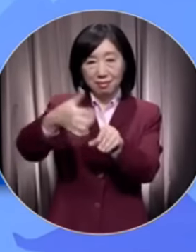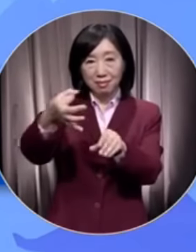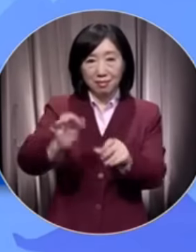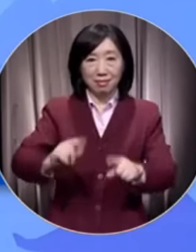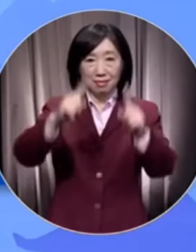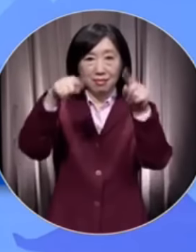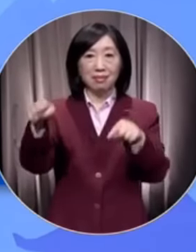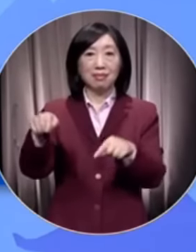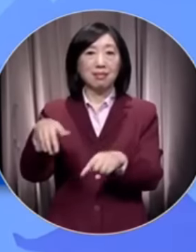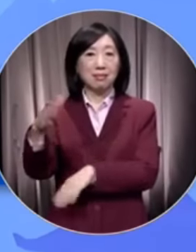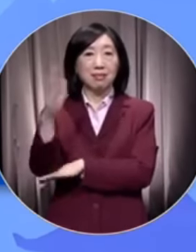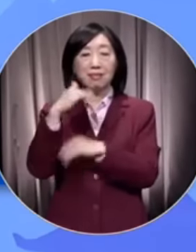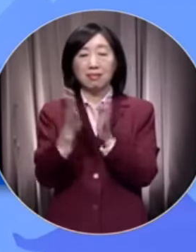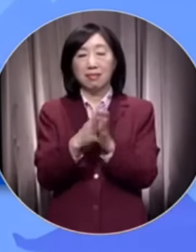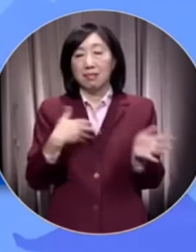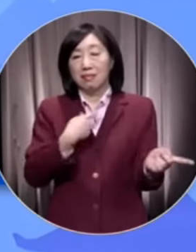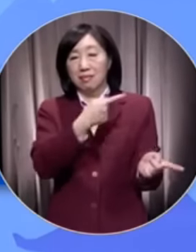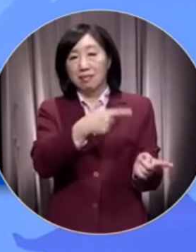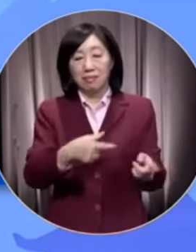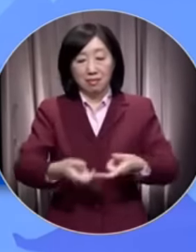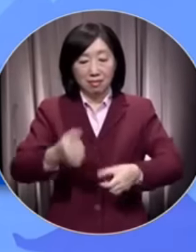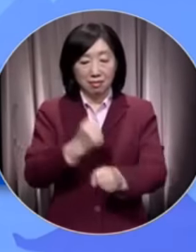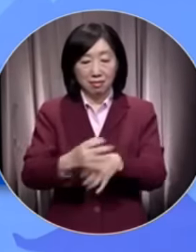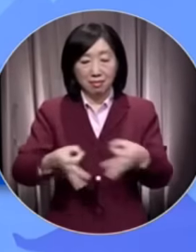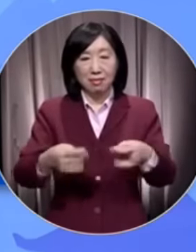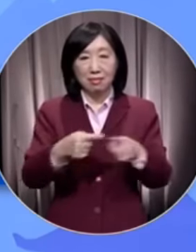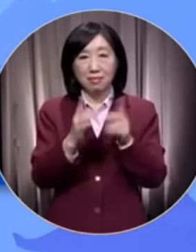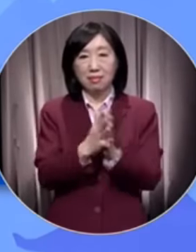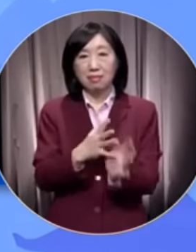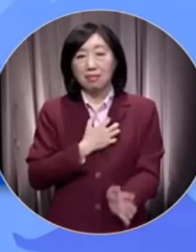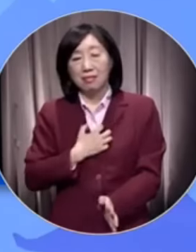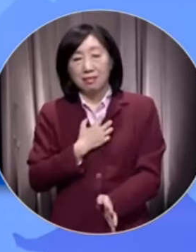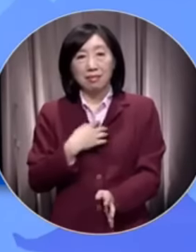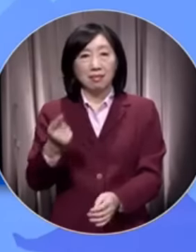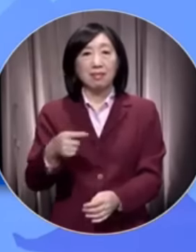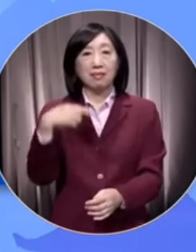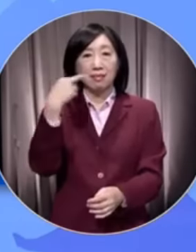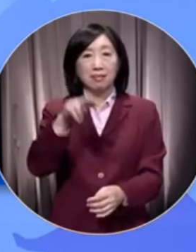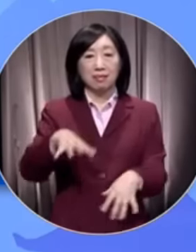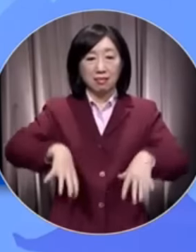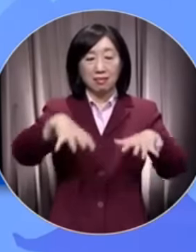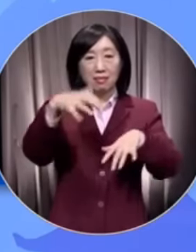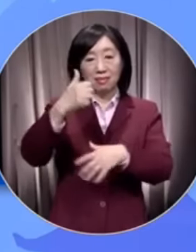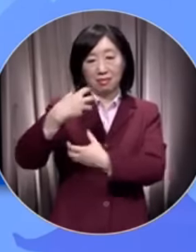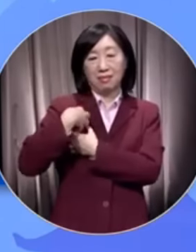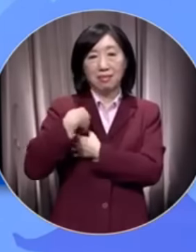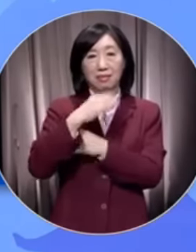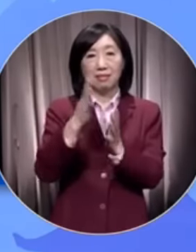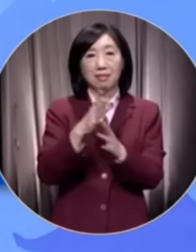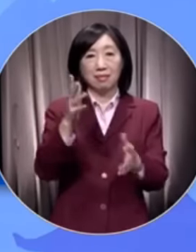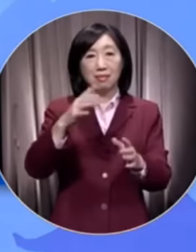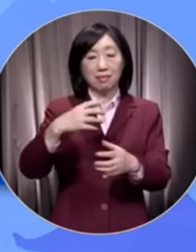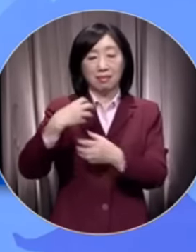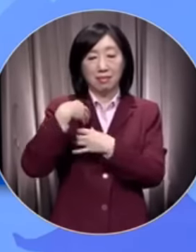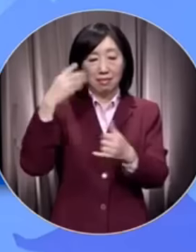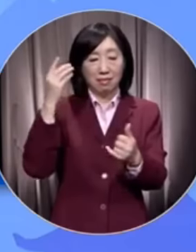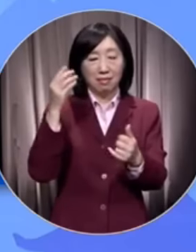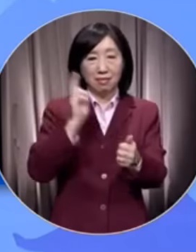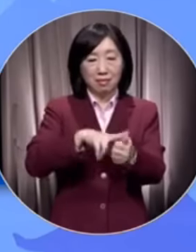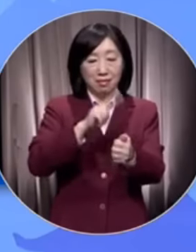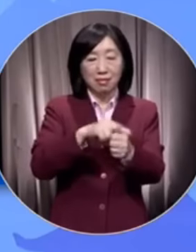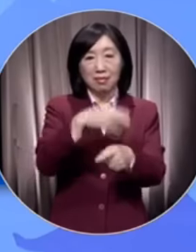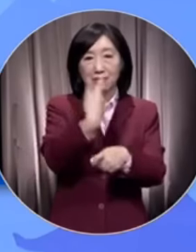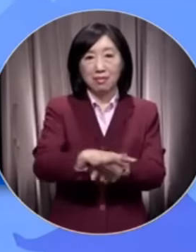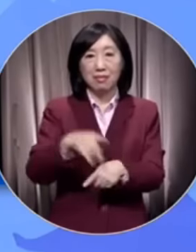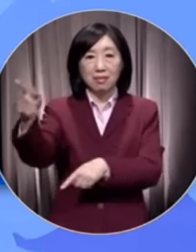声音；当洪仲丘在军队里面被虐待致死的时候，政府听不到人民要追